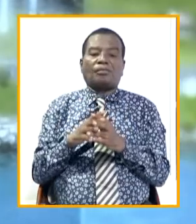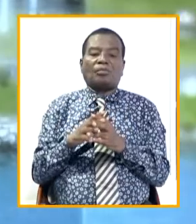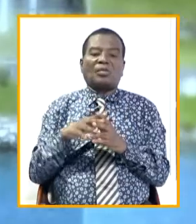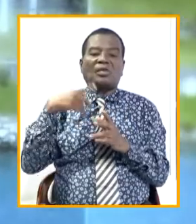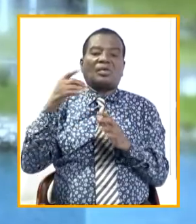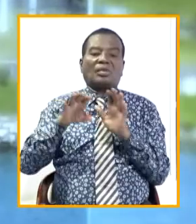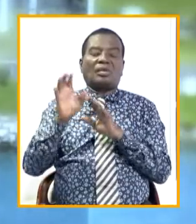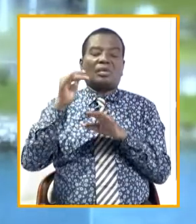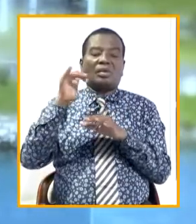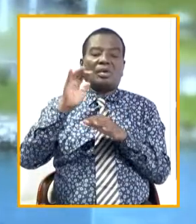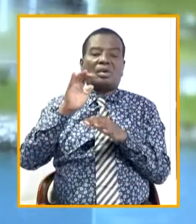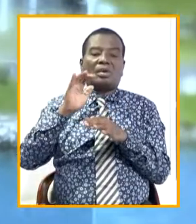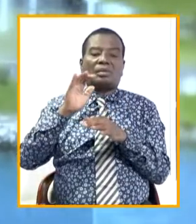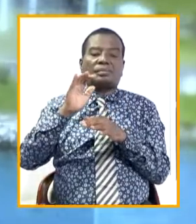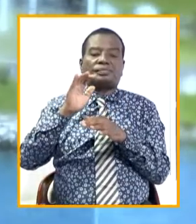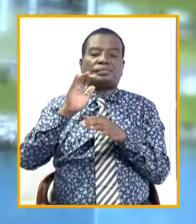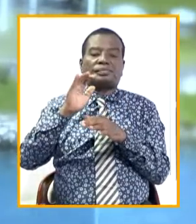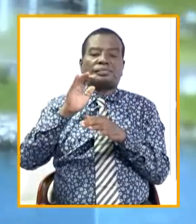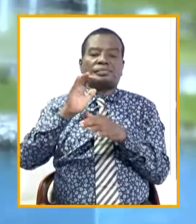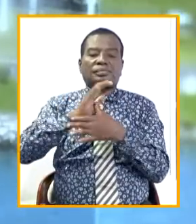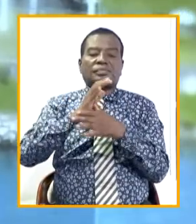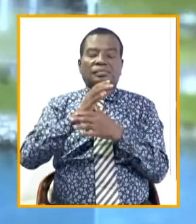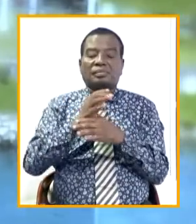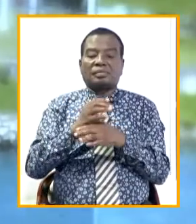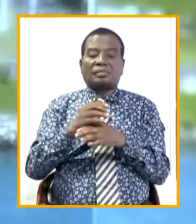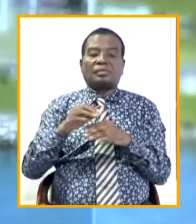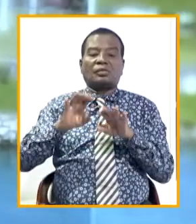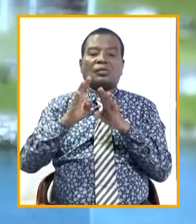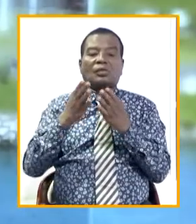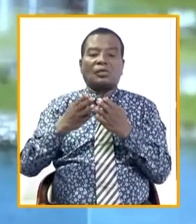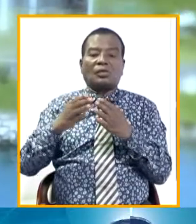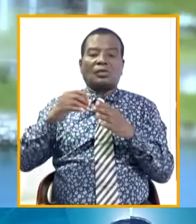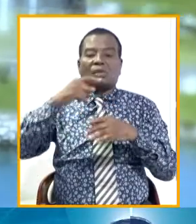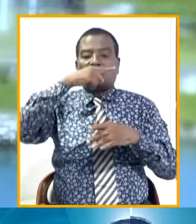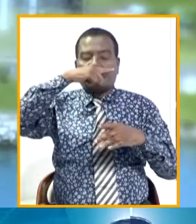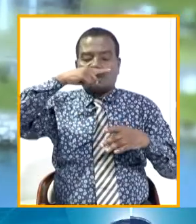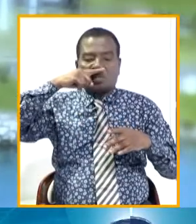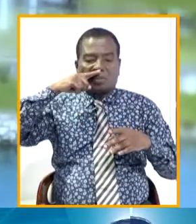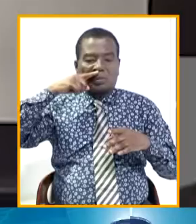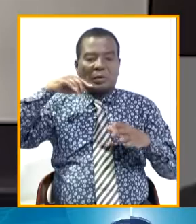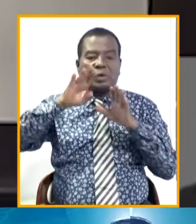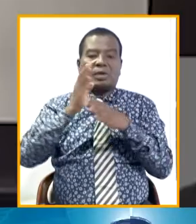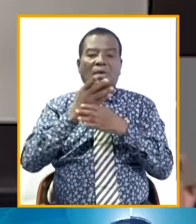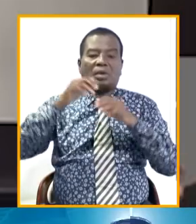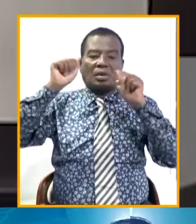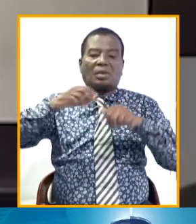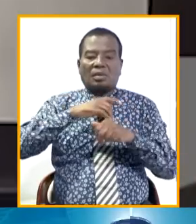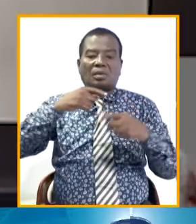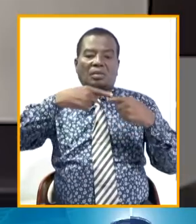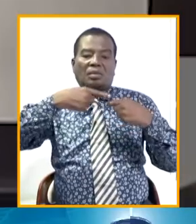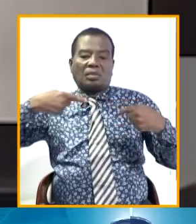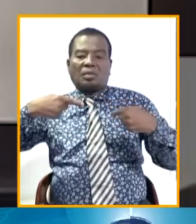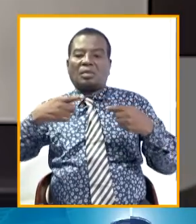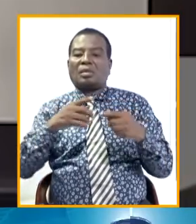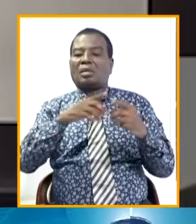Toujours en image, l'ouverture aujourd'hui au Gabon d'une concertation politique entre le pouvoir et l'opposition.